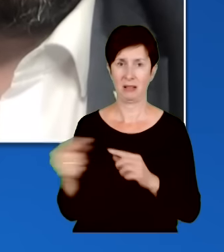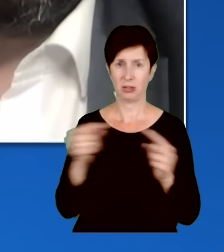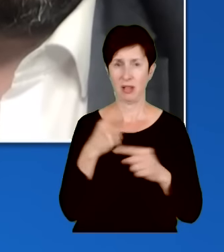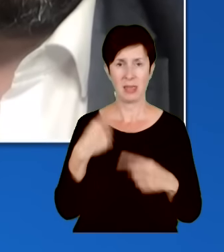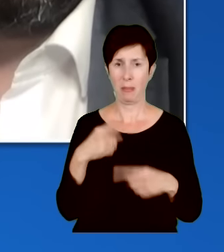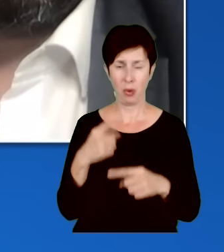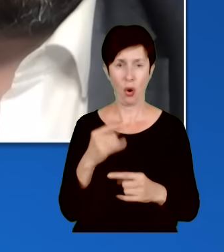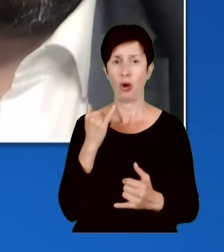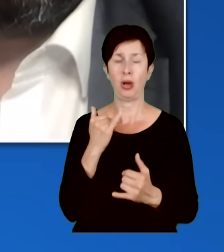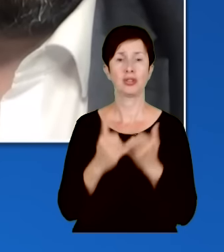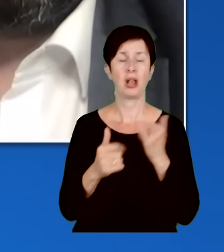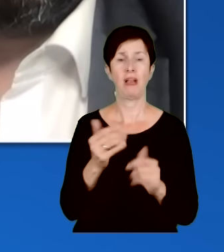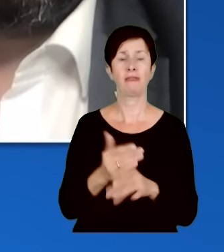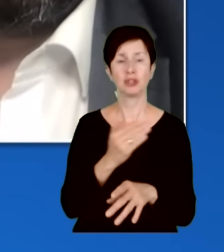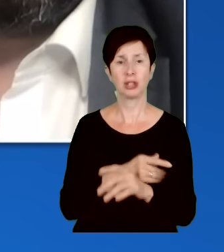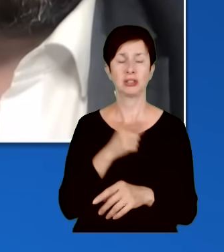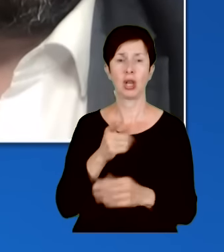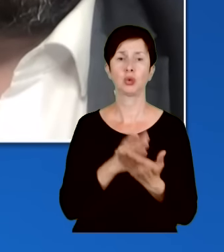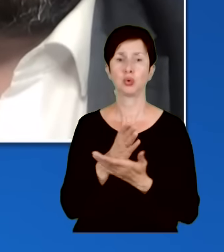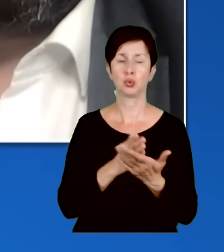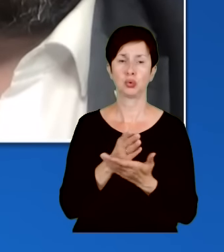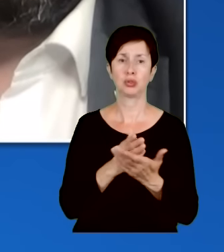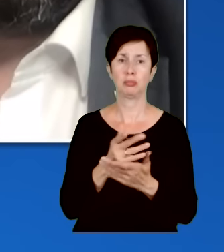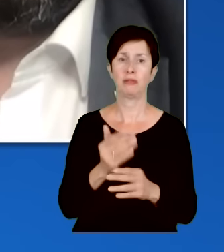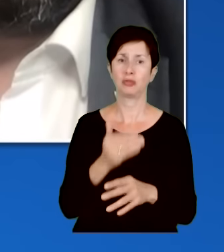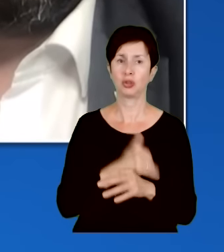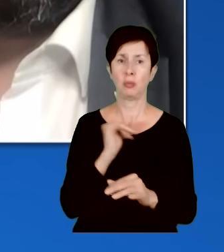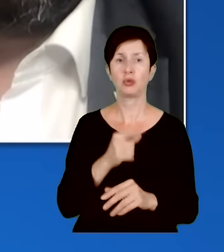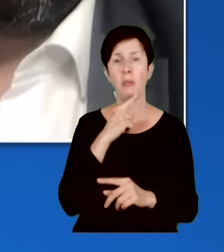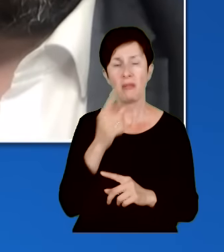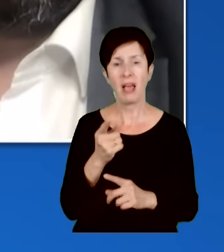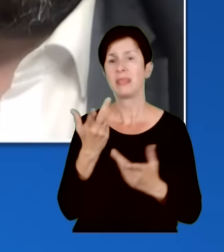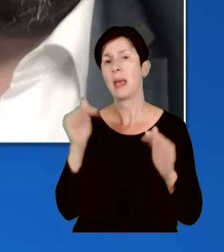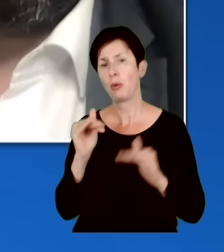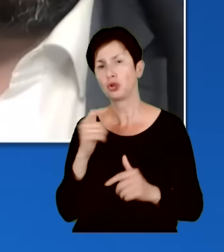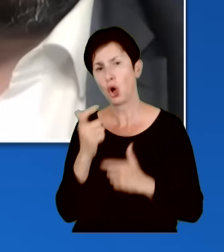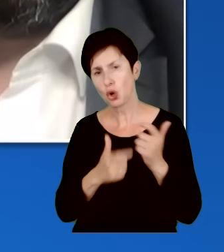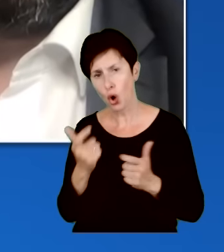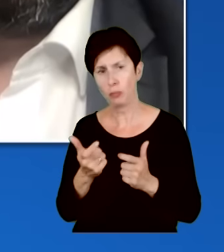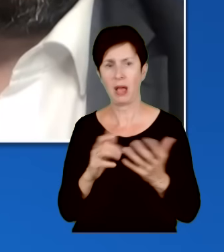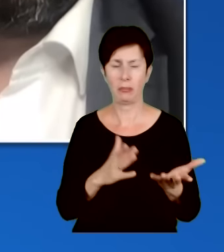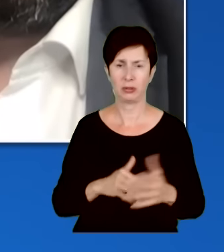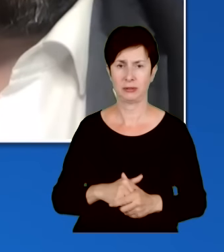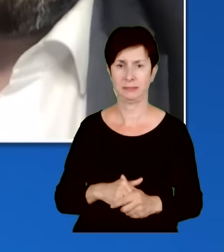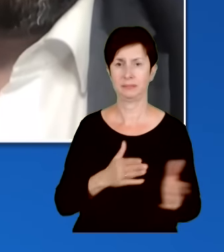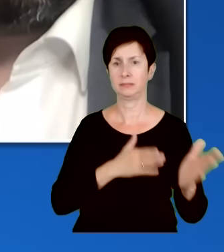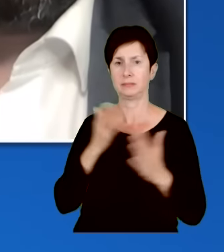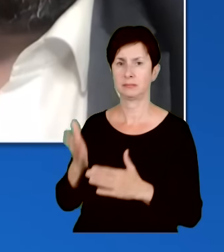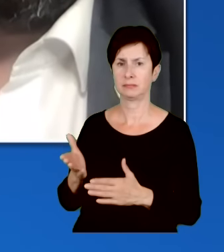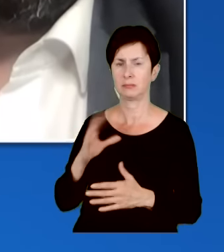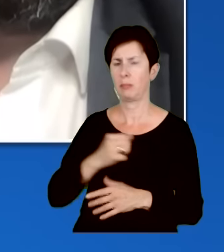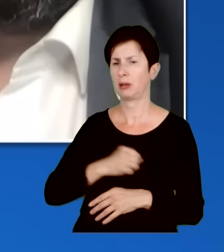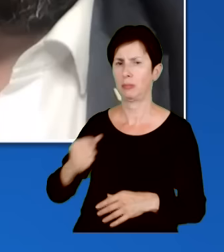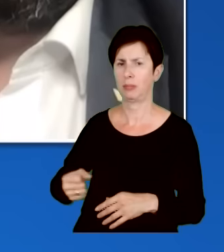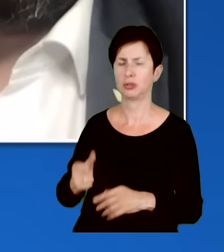nie miały pośrednio powiedziane nie możecie tego robić albo mentalnie by świad Konfederacji panie pośle jak pan